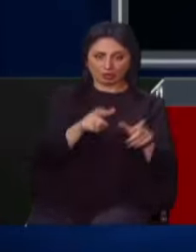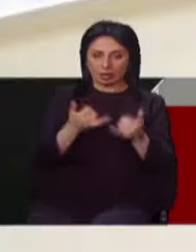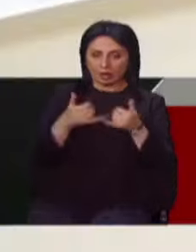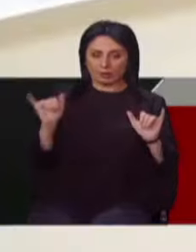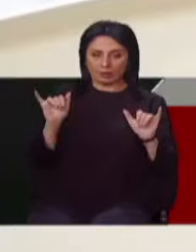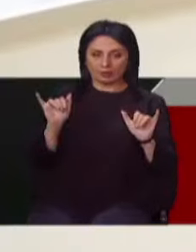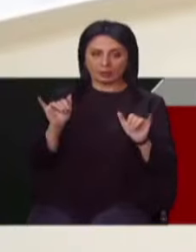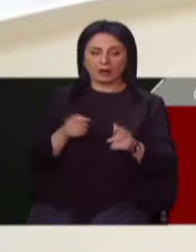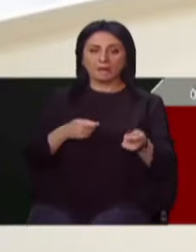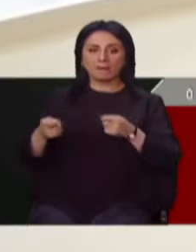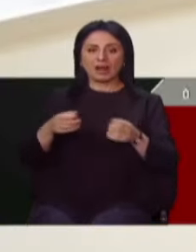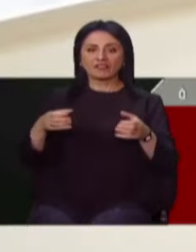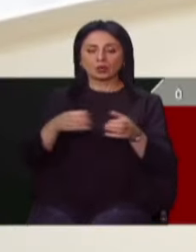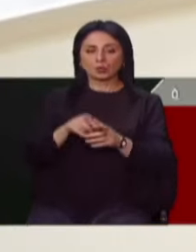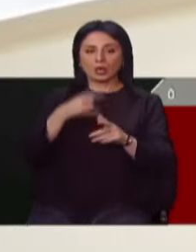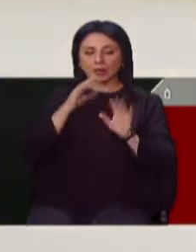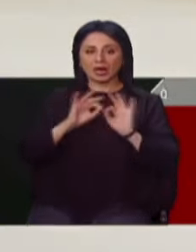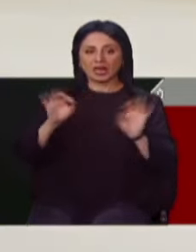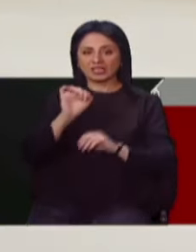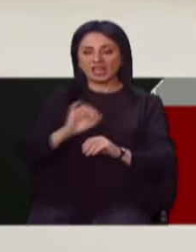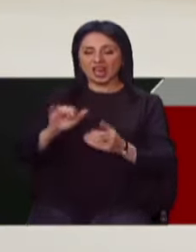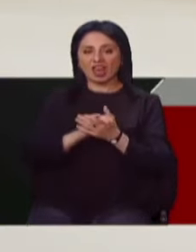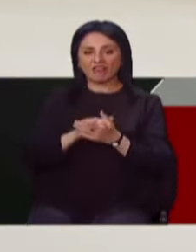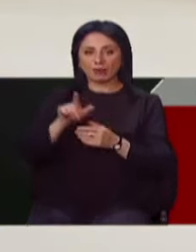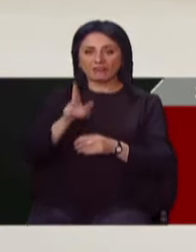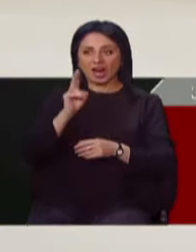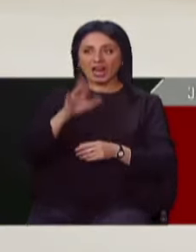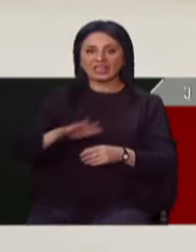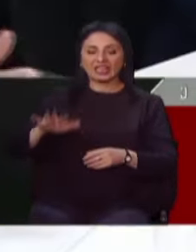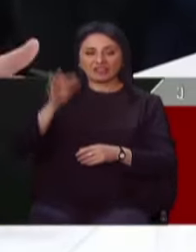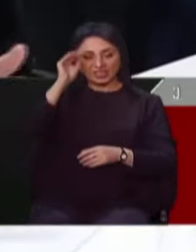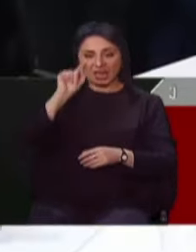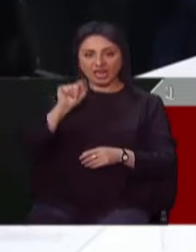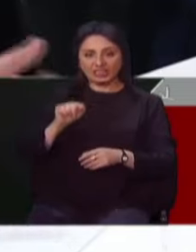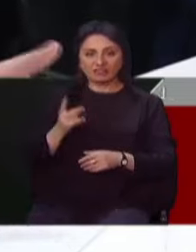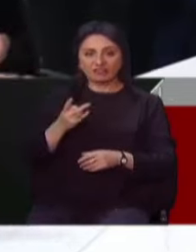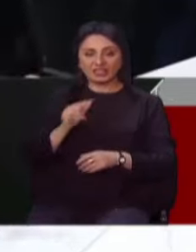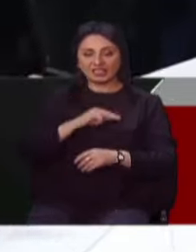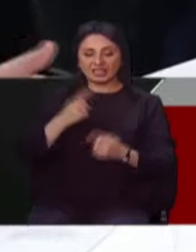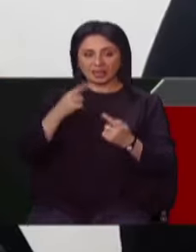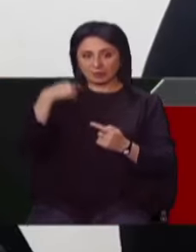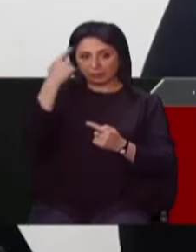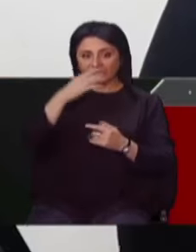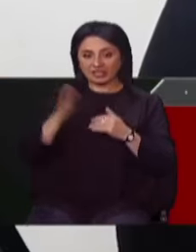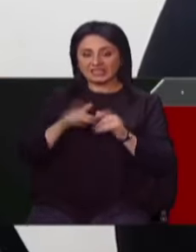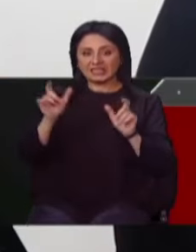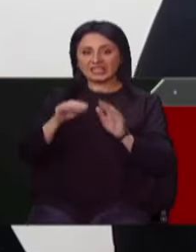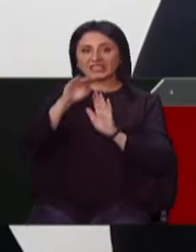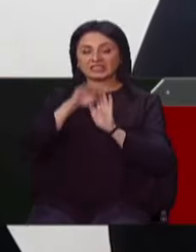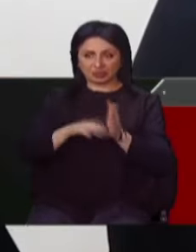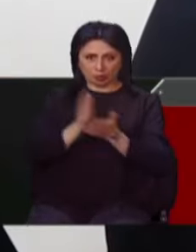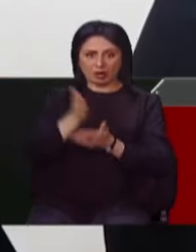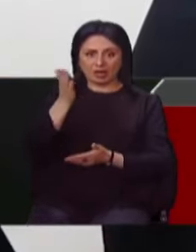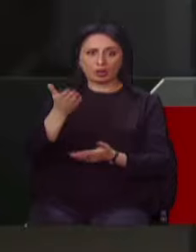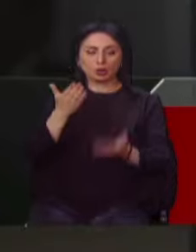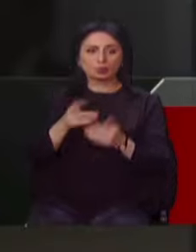გამაოგნებელია. მართველი გუნდი ამავე განცხადებაში ევროკავშირის იმ კანდიდატ ქვეყნებსაც ახსენებს, რომლის თანამდებობის პირები სანქცირებულთა სიებში